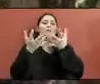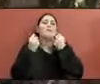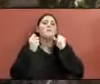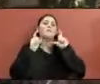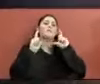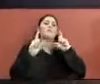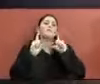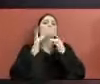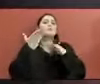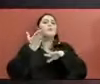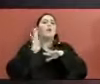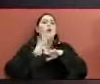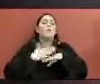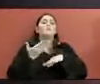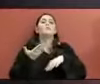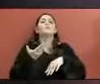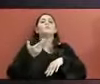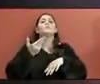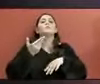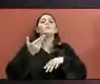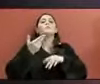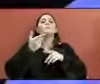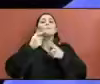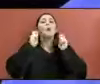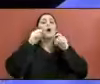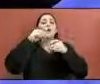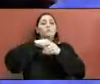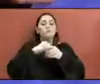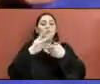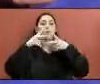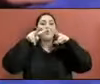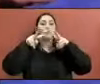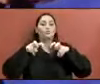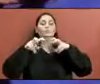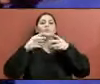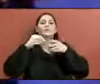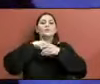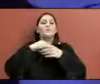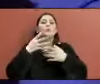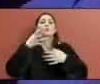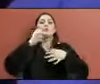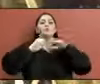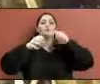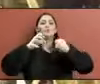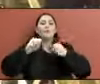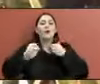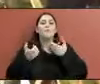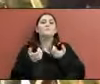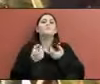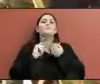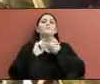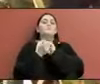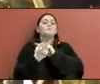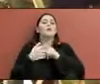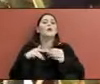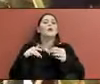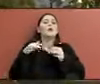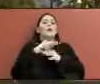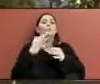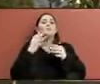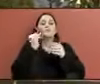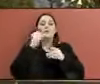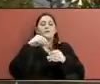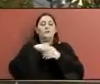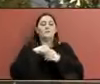Ne yaptık? Banyo içi oturma taburesi oturmak için. Tutunma barı, yine lavaboda